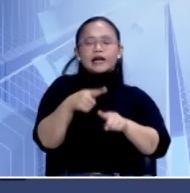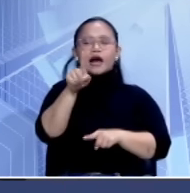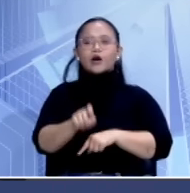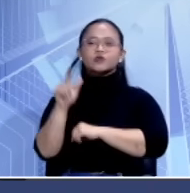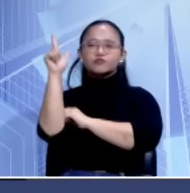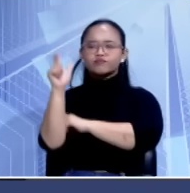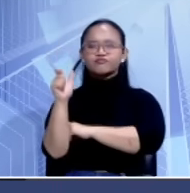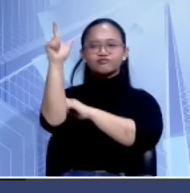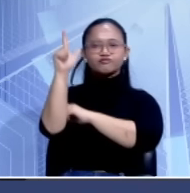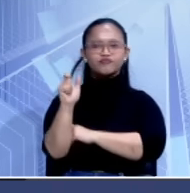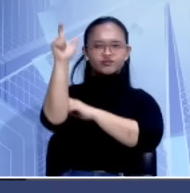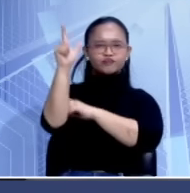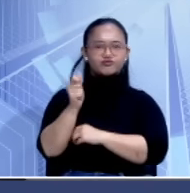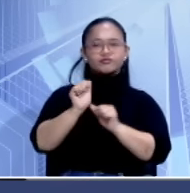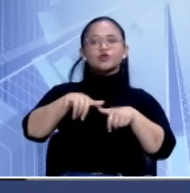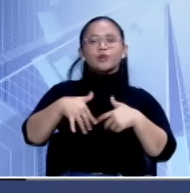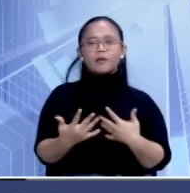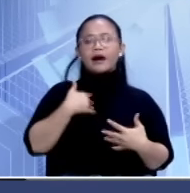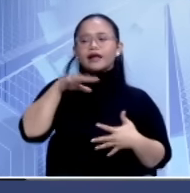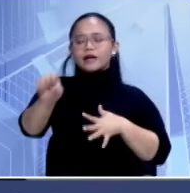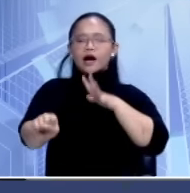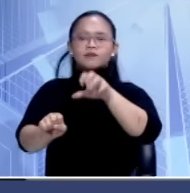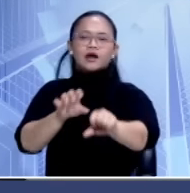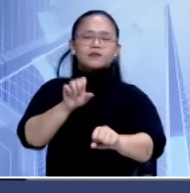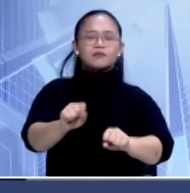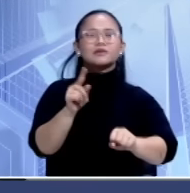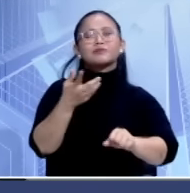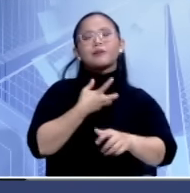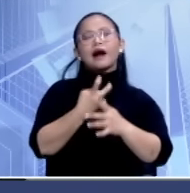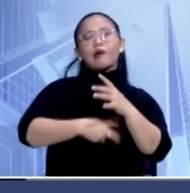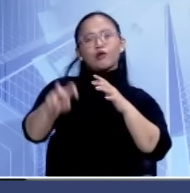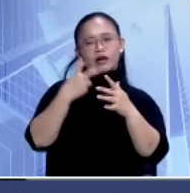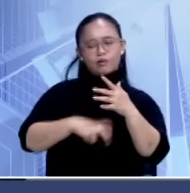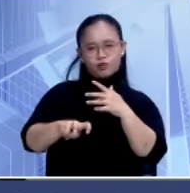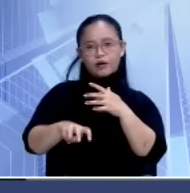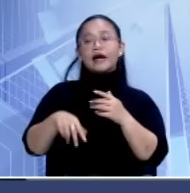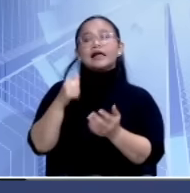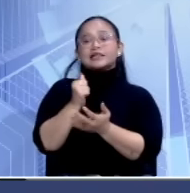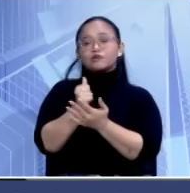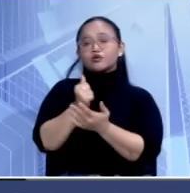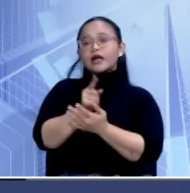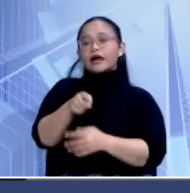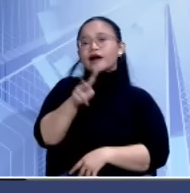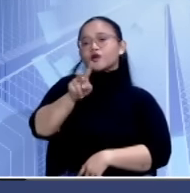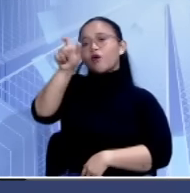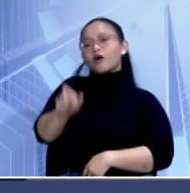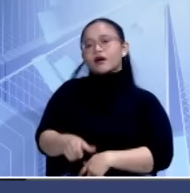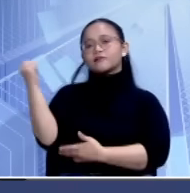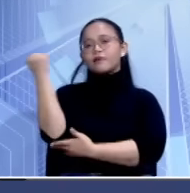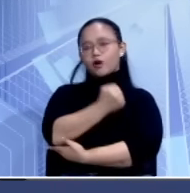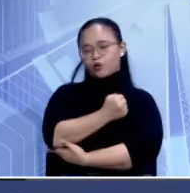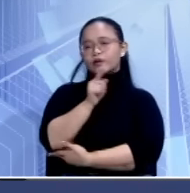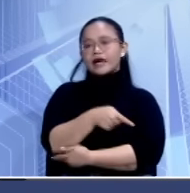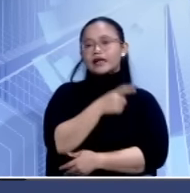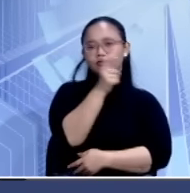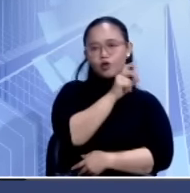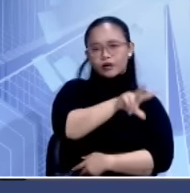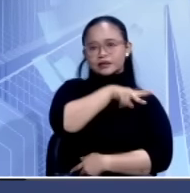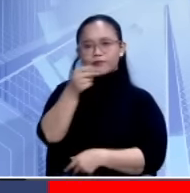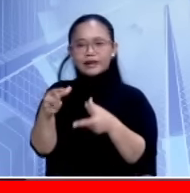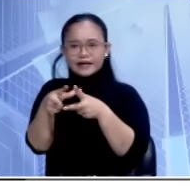tembakan peringatan hingga mengundang perhatian warga. Menurut saksi, ada dua pelaku yang dikejar polisi dari arah Bogor. Namun satu